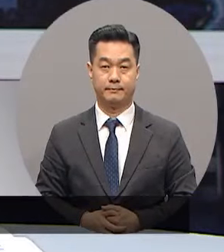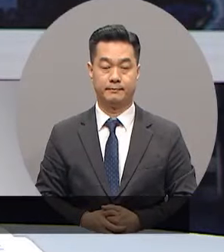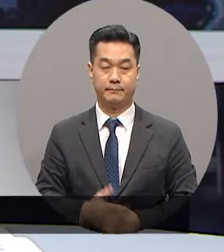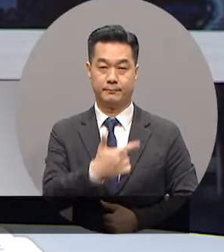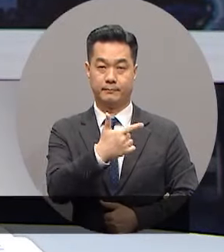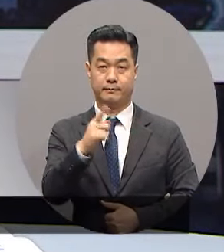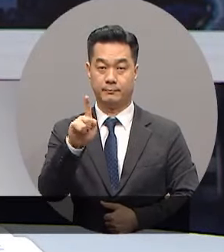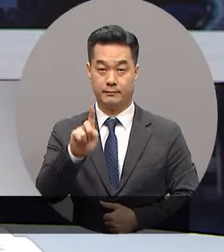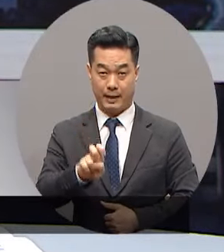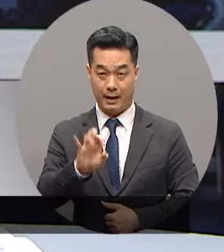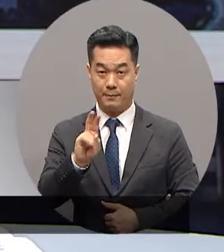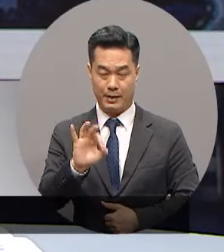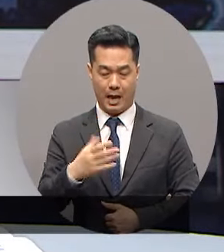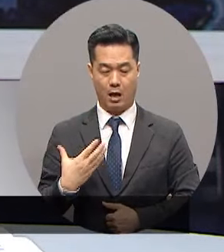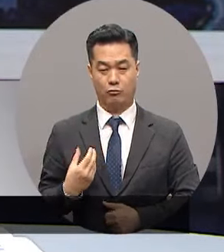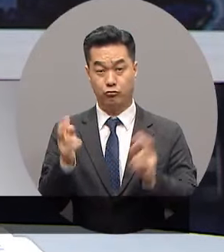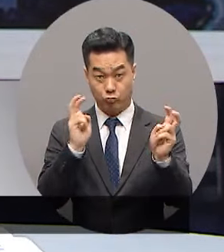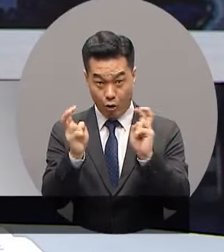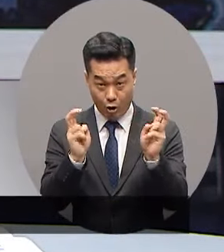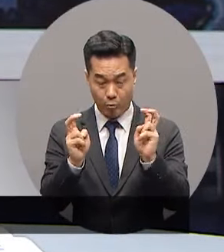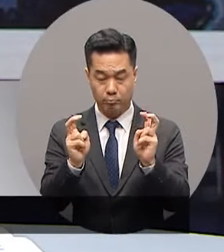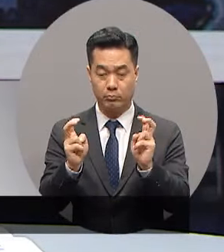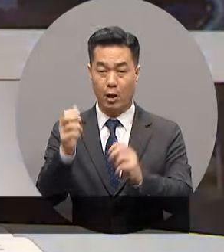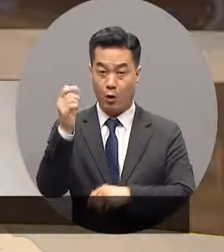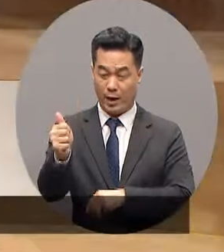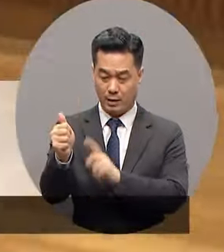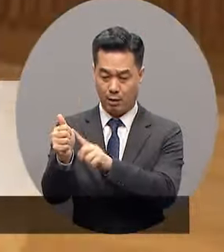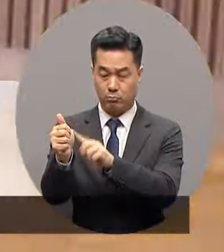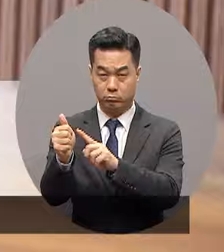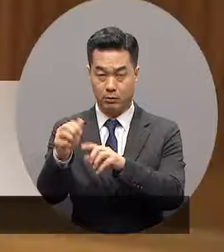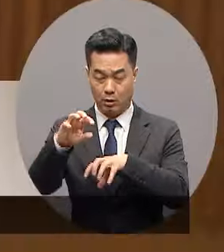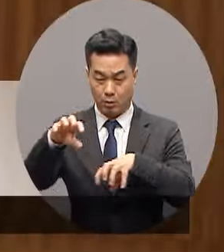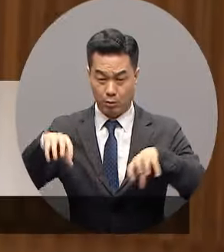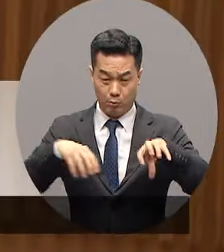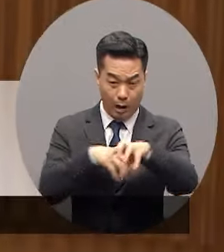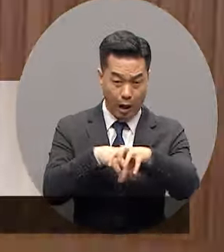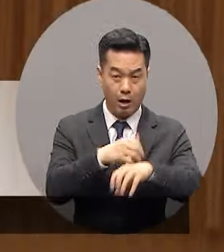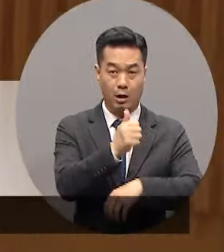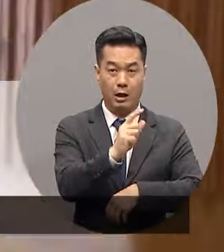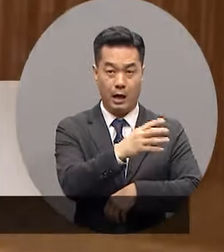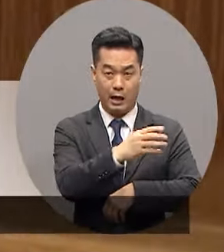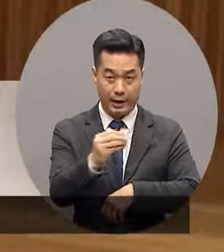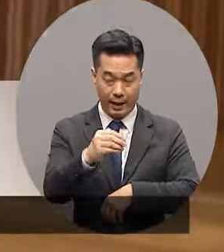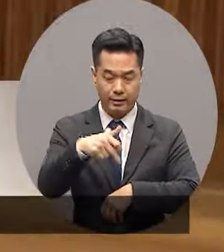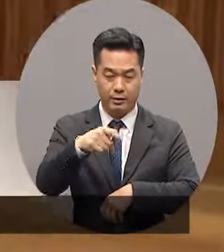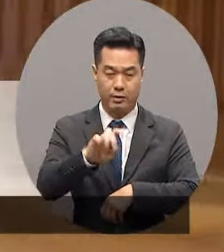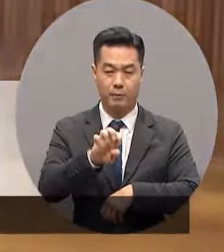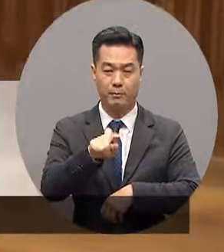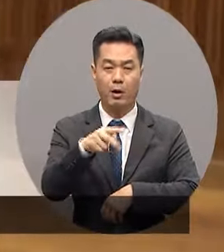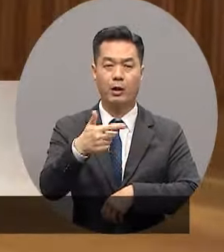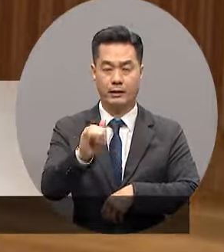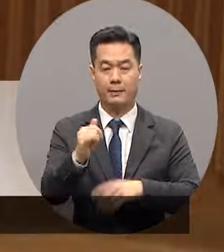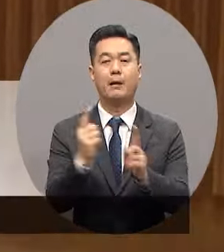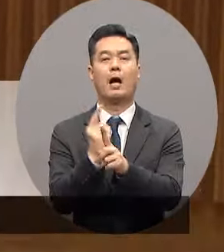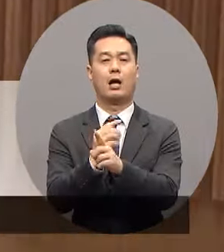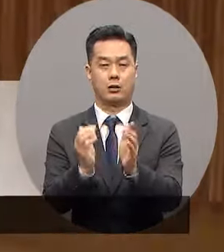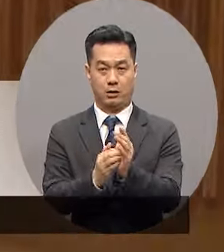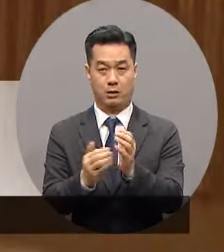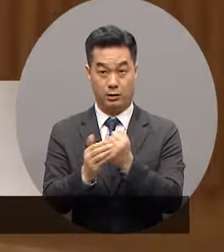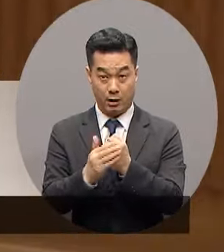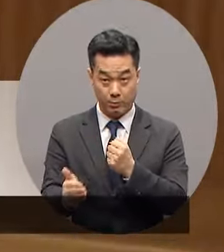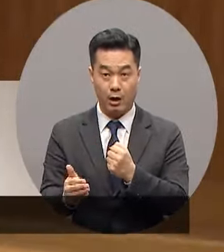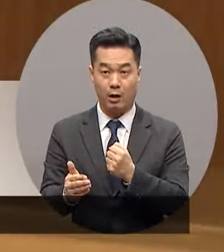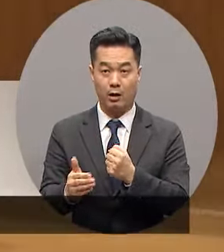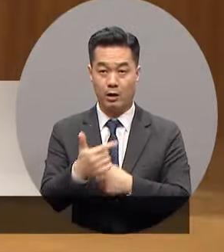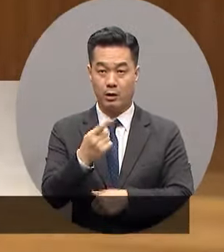남양유업의 최대 주주가 홍원식 회장에서 사모펀드 운용사 한엔 컴퍼니로 변경됨에 따라 남양유업의 오너